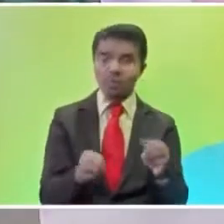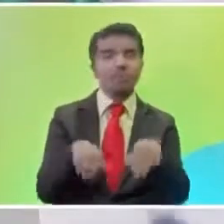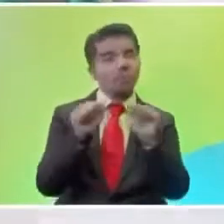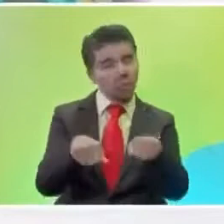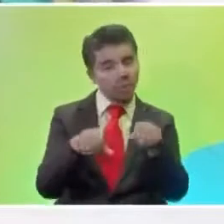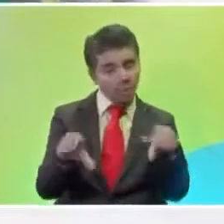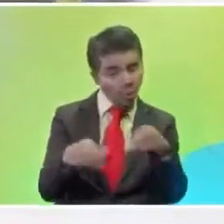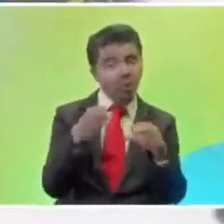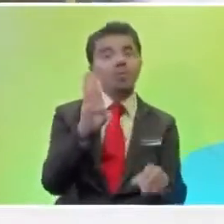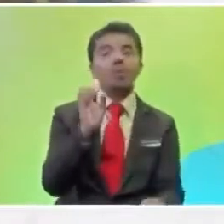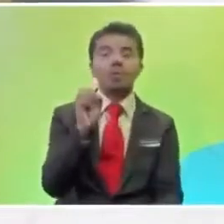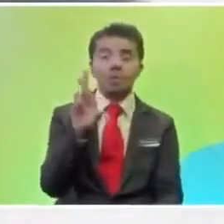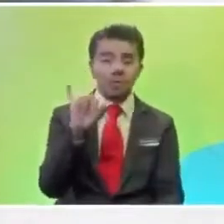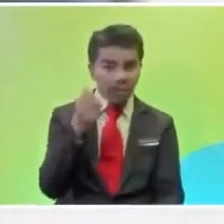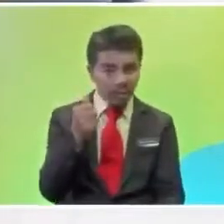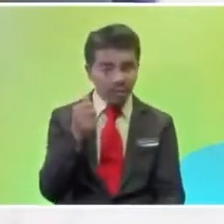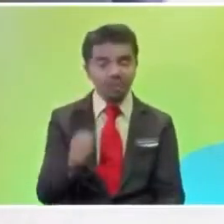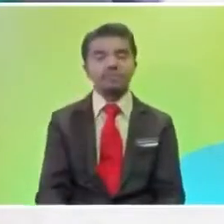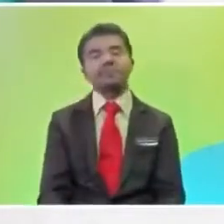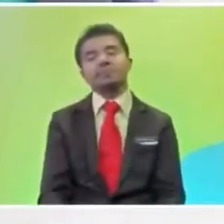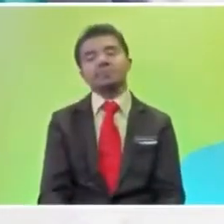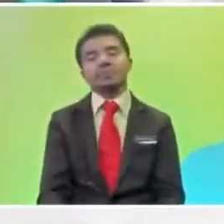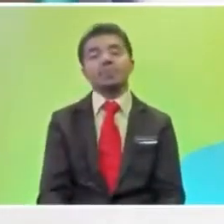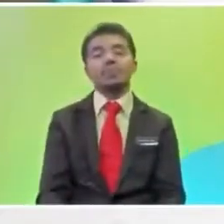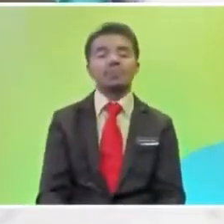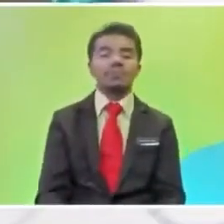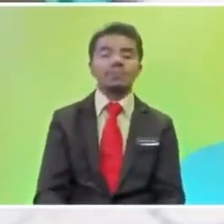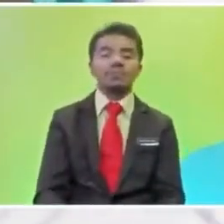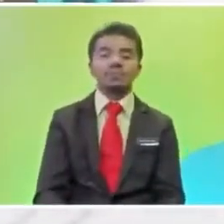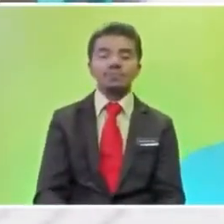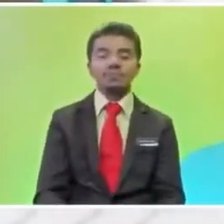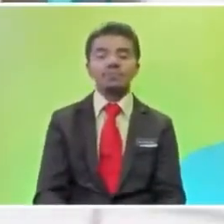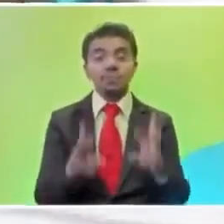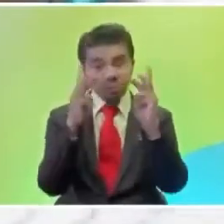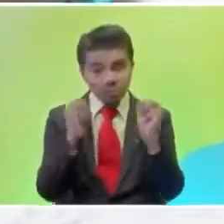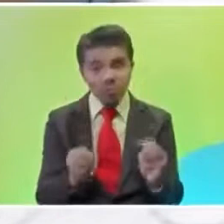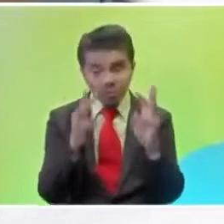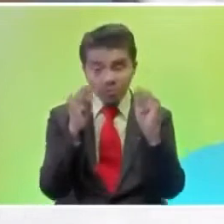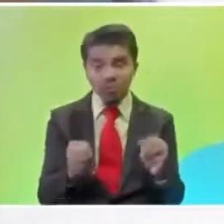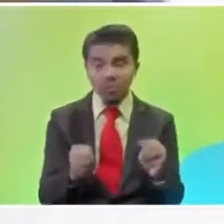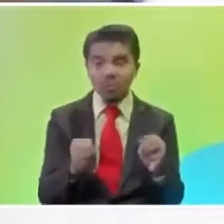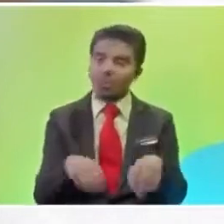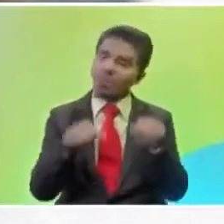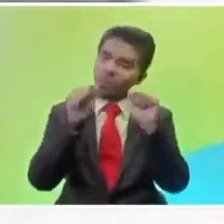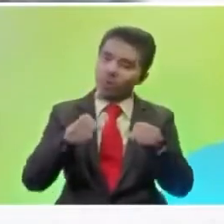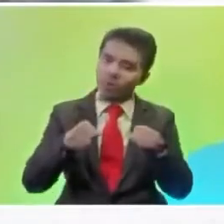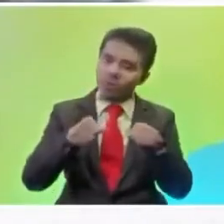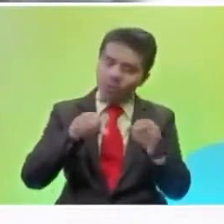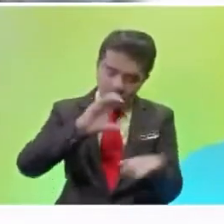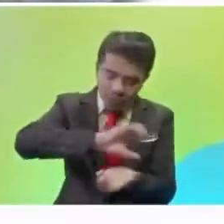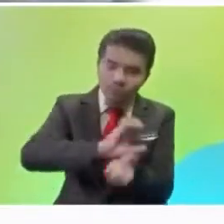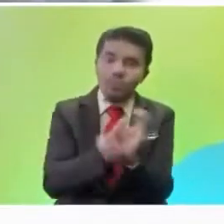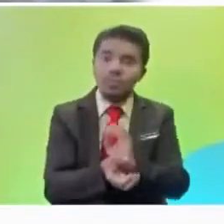seperti di murid-murid ini dia boleh mencipta Sendiri lirik lagu berdasarkan